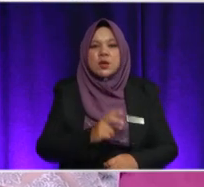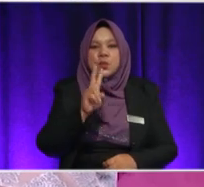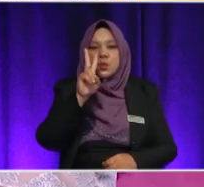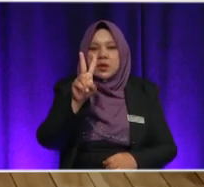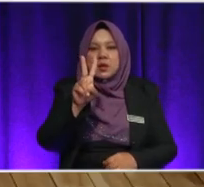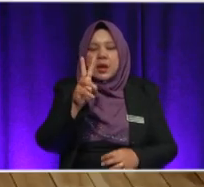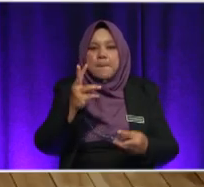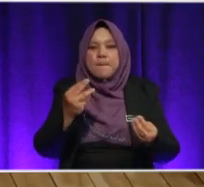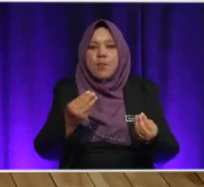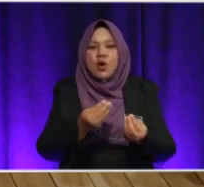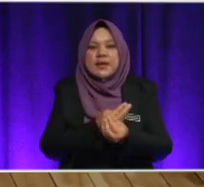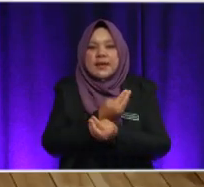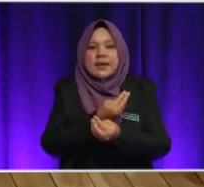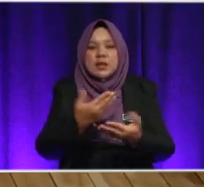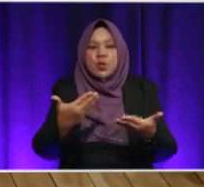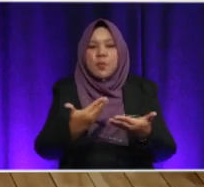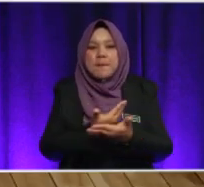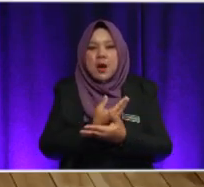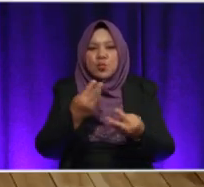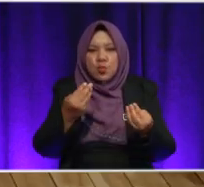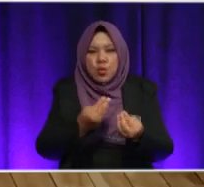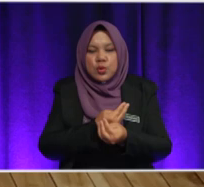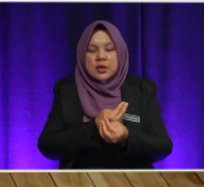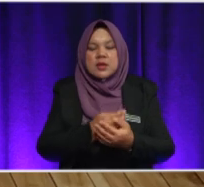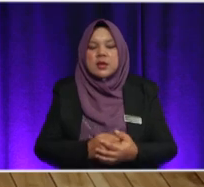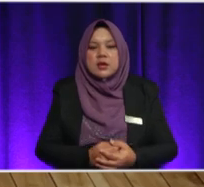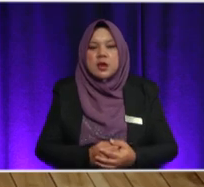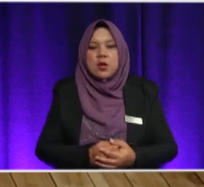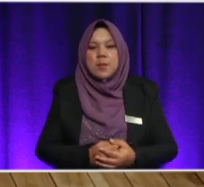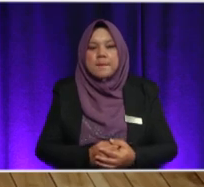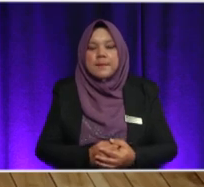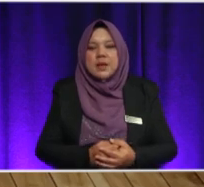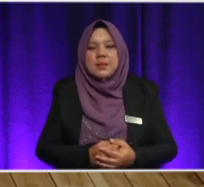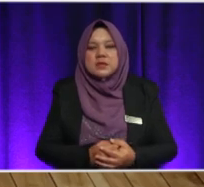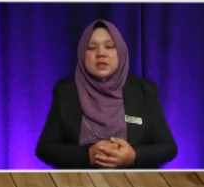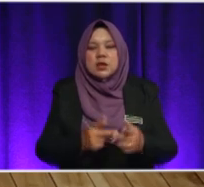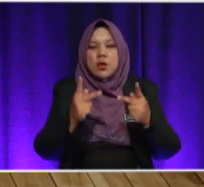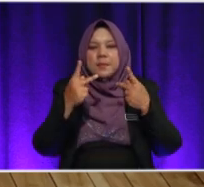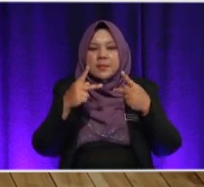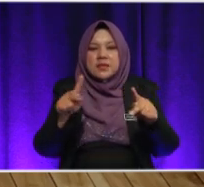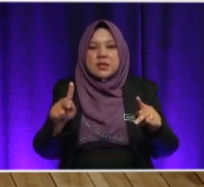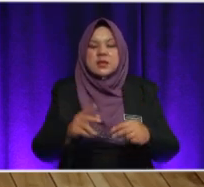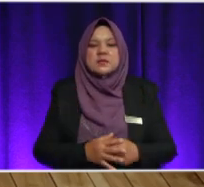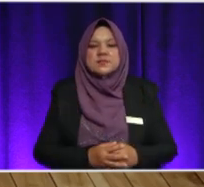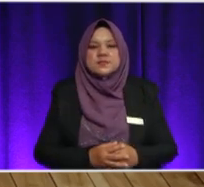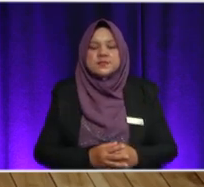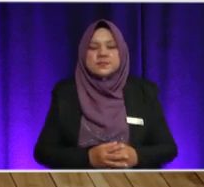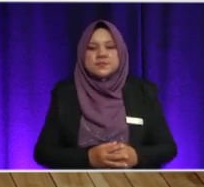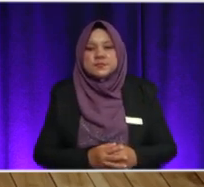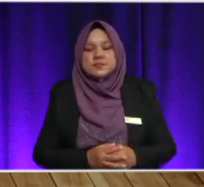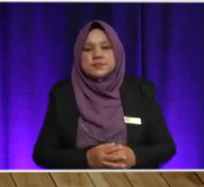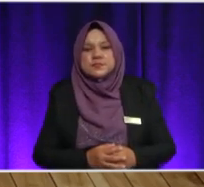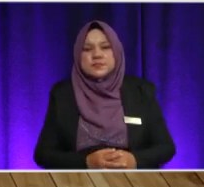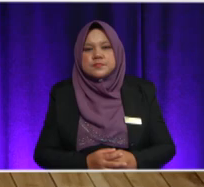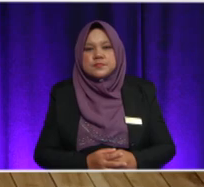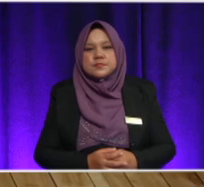kedua adalah modem monekale yang ketiga adalah complimentary jadi adalah ready ke kita